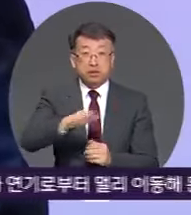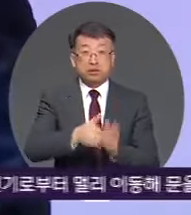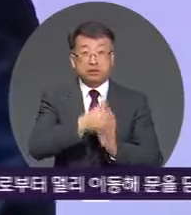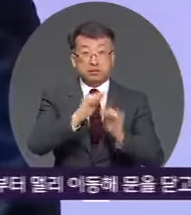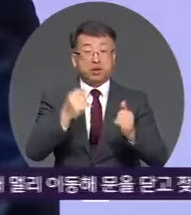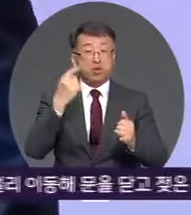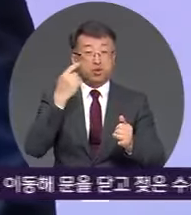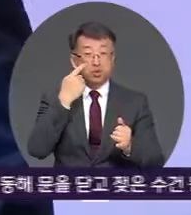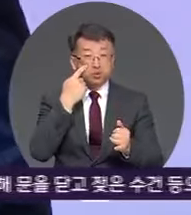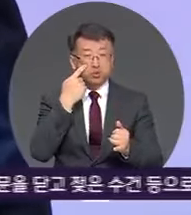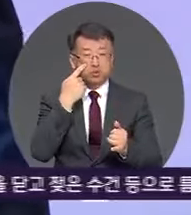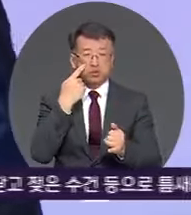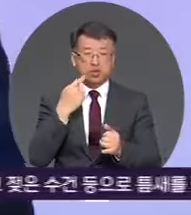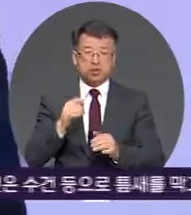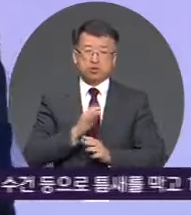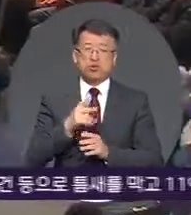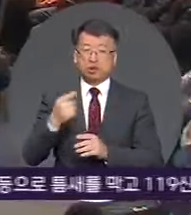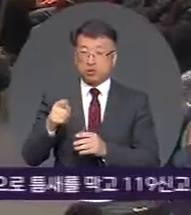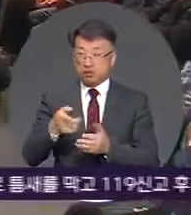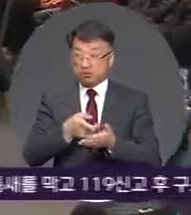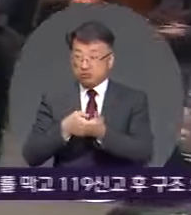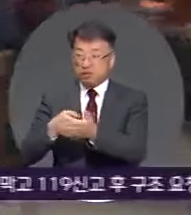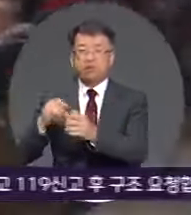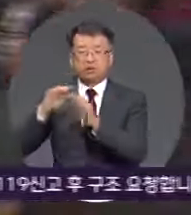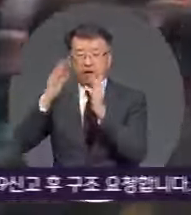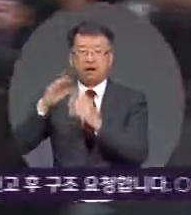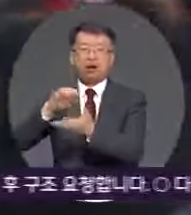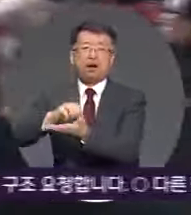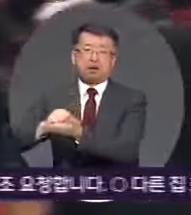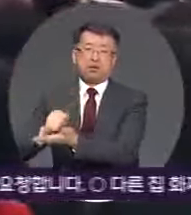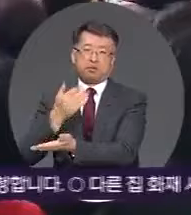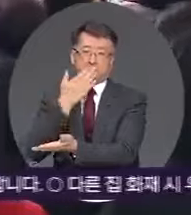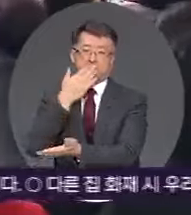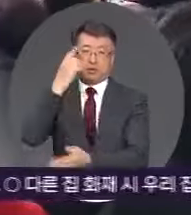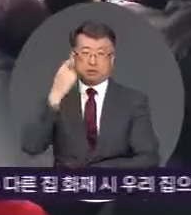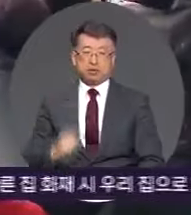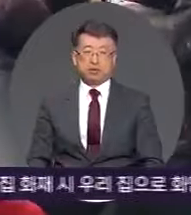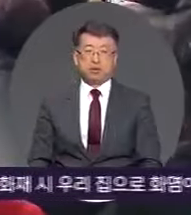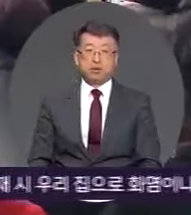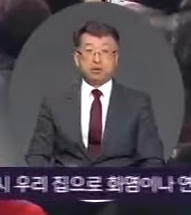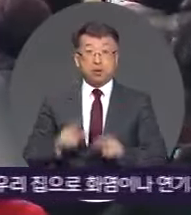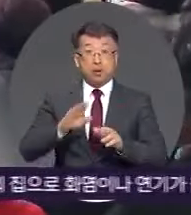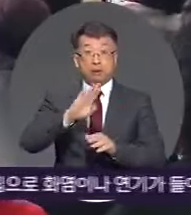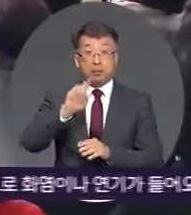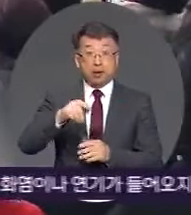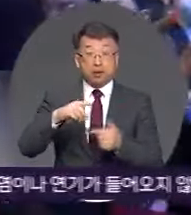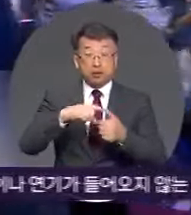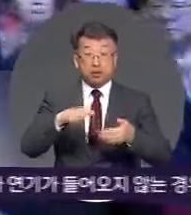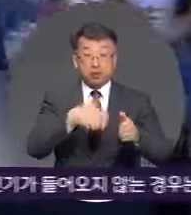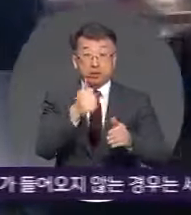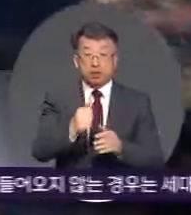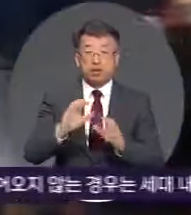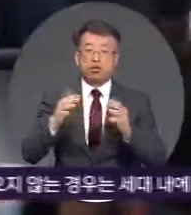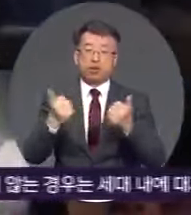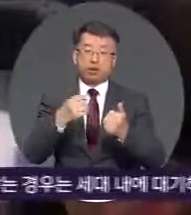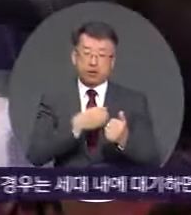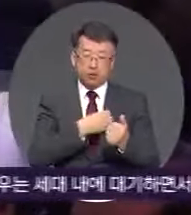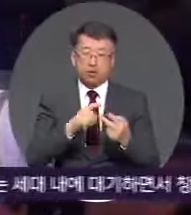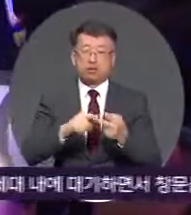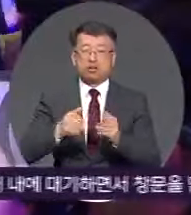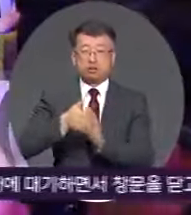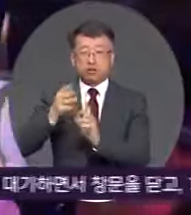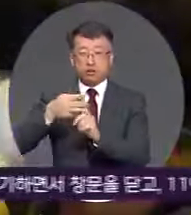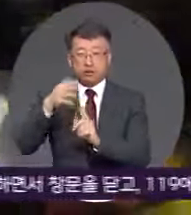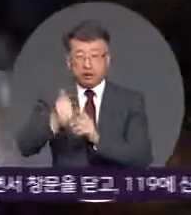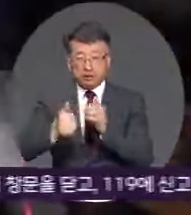제안을 거절하기 어려울 것이라고 생각합니다. 이번 신년 인사회에 박원수 도지사를 비롯해 경남 국회의원과